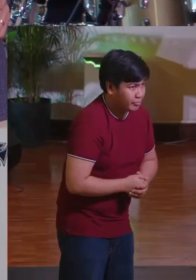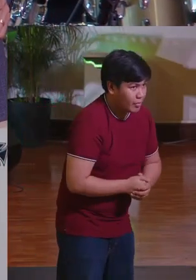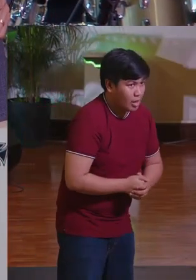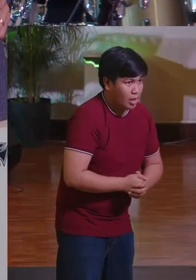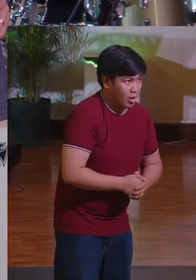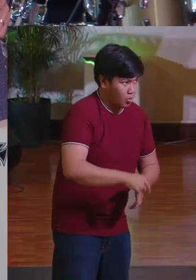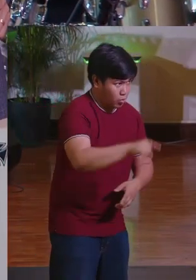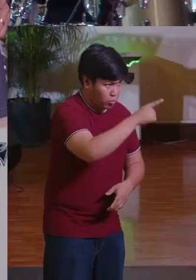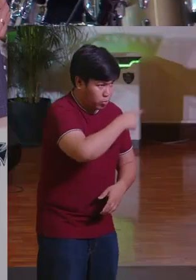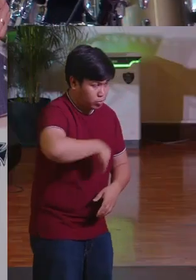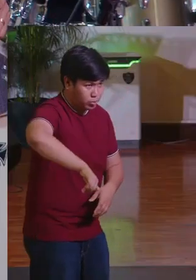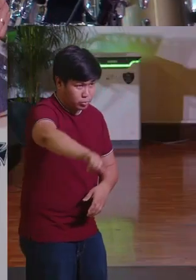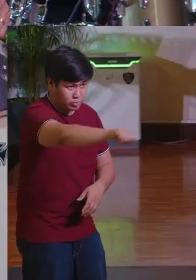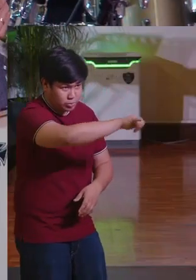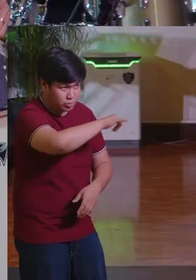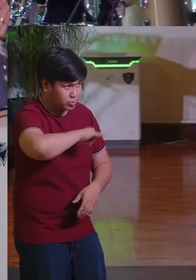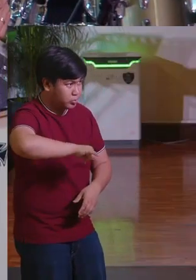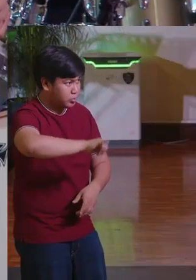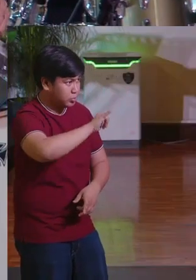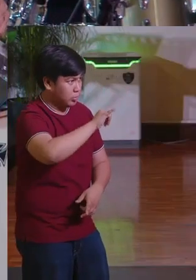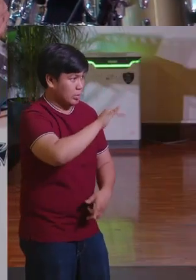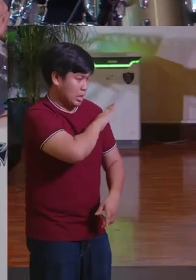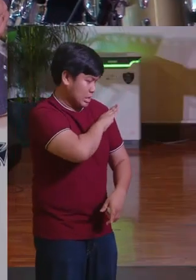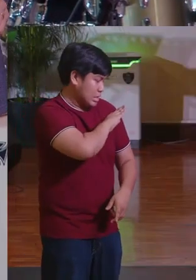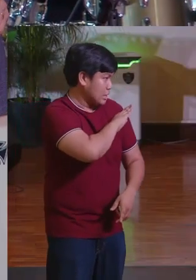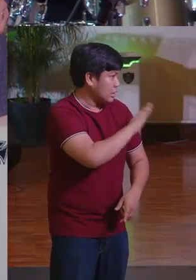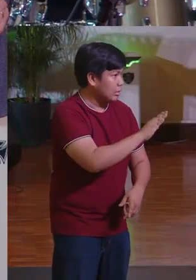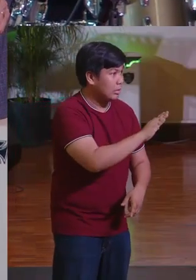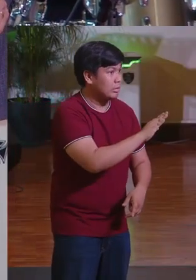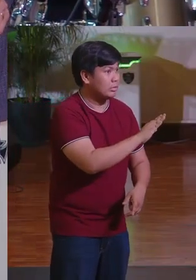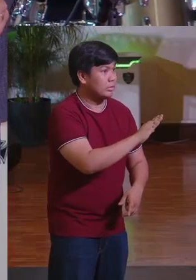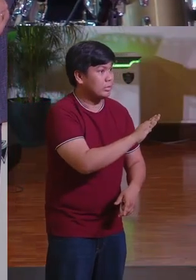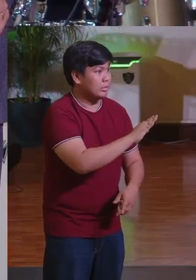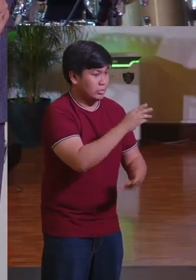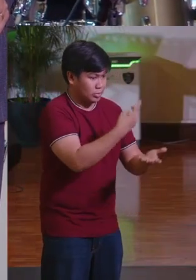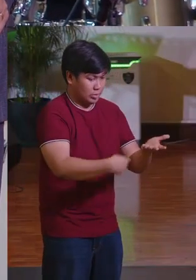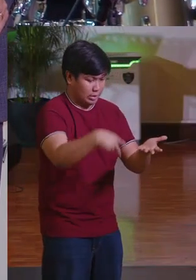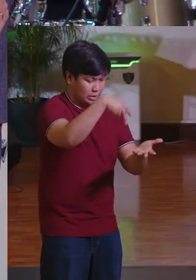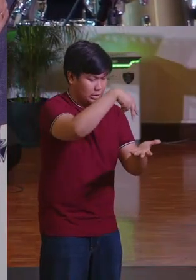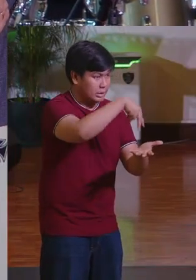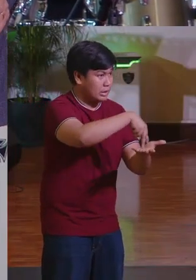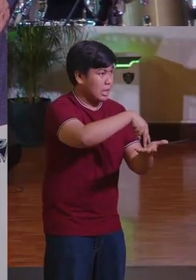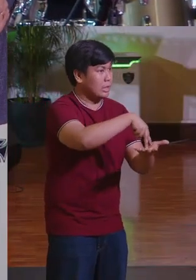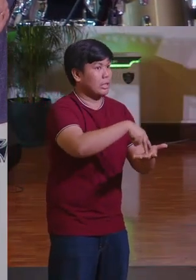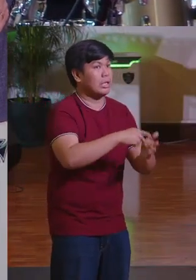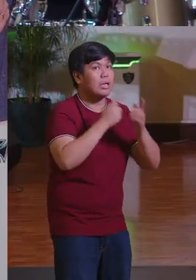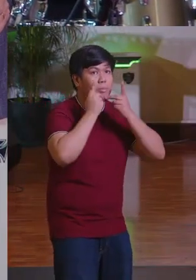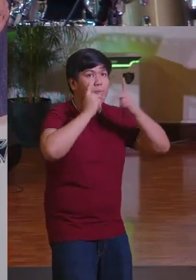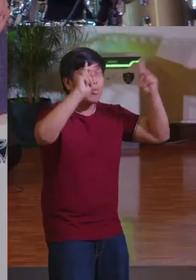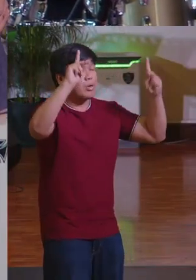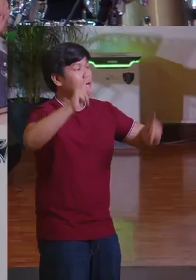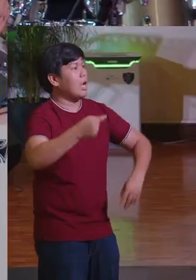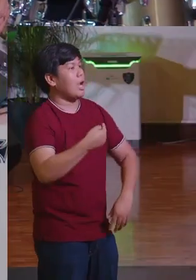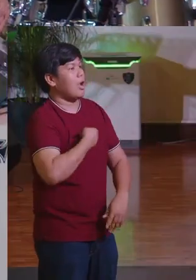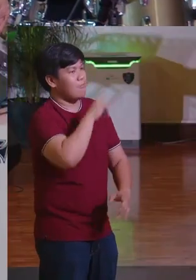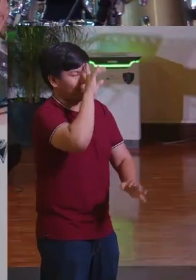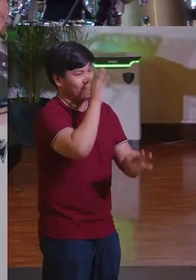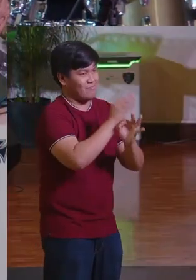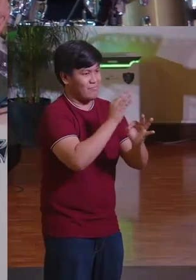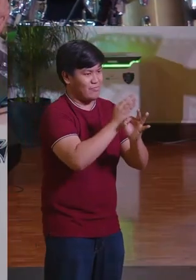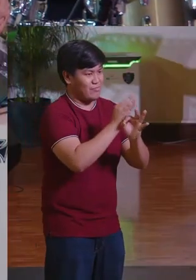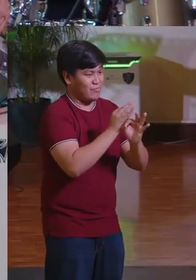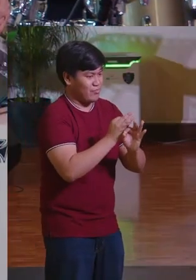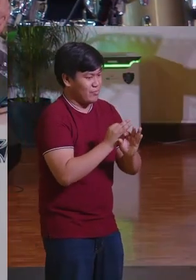tayo po ba ay meron ding katapangan upang manindigan, upang ipahayag ang ating pananampalataya